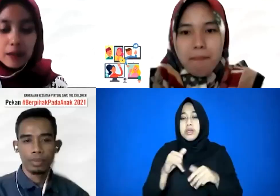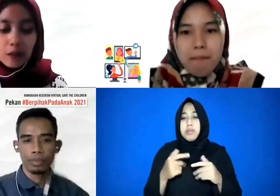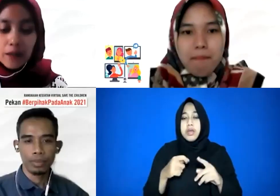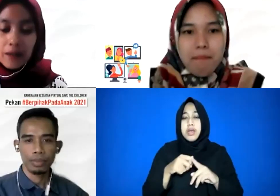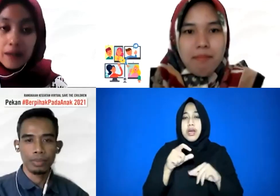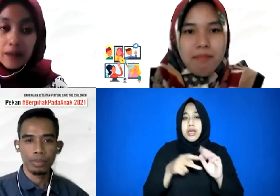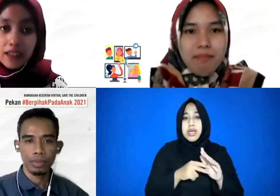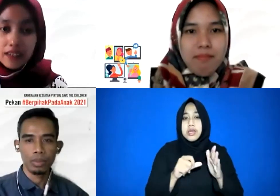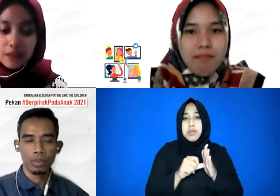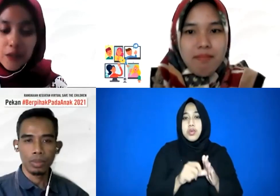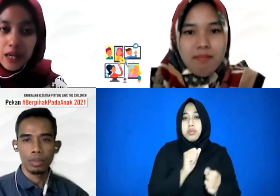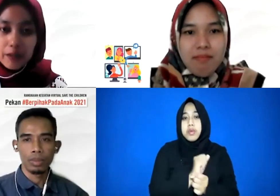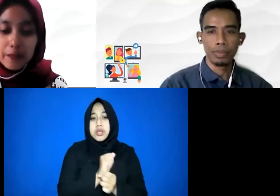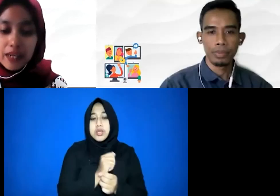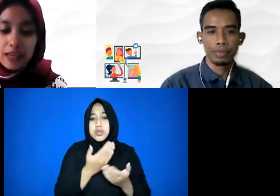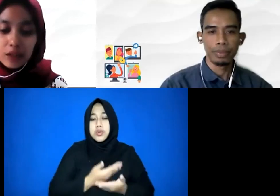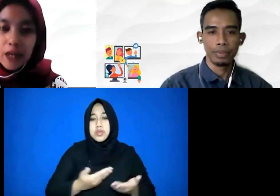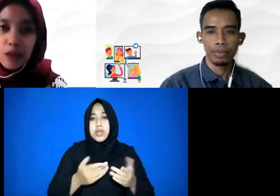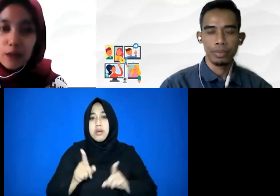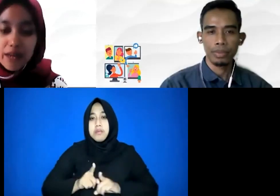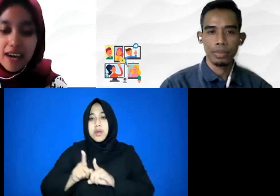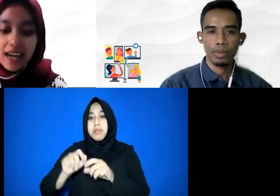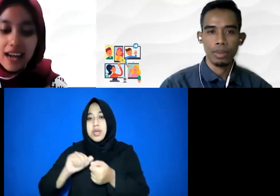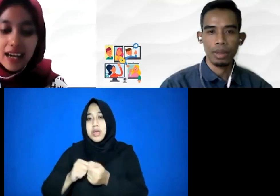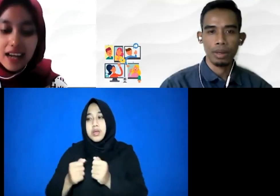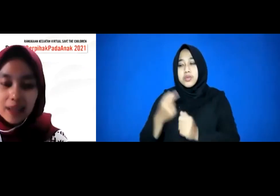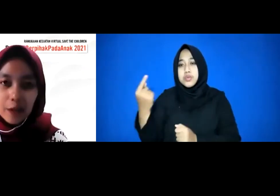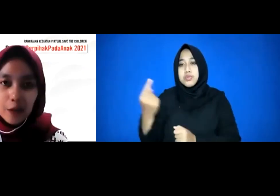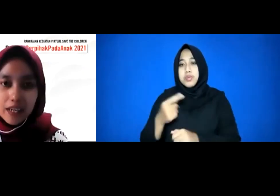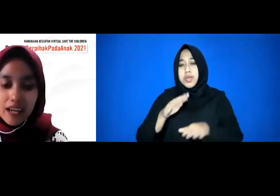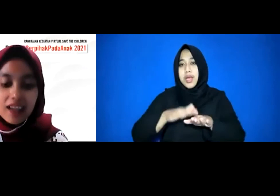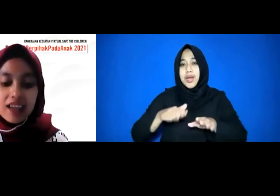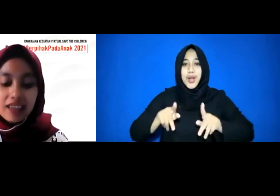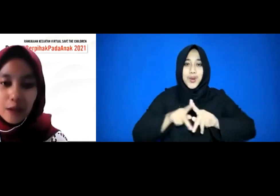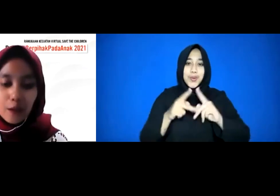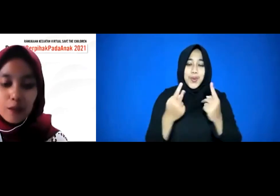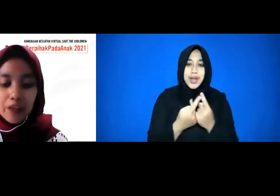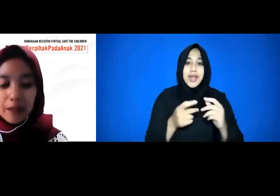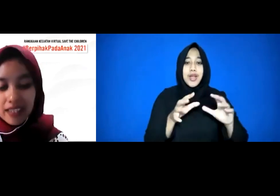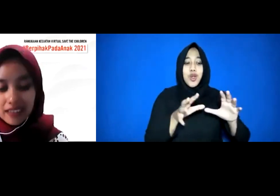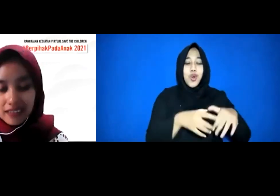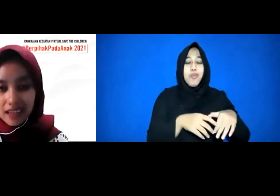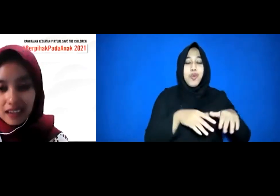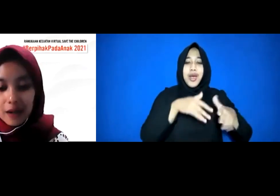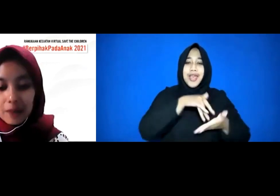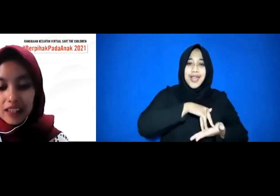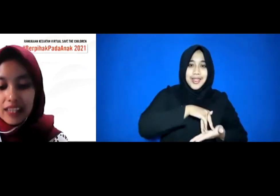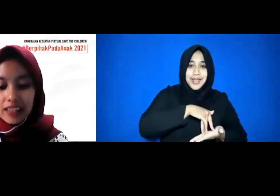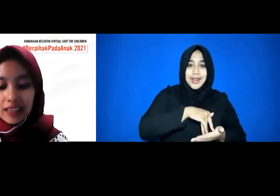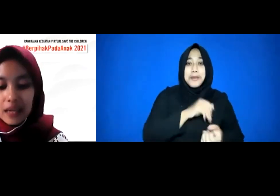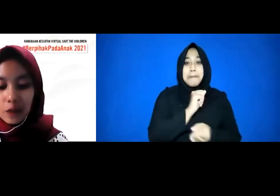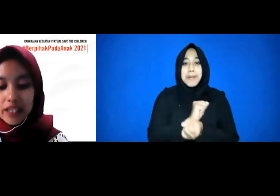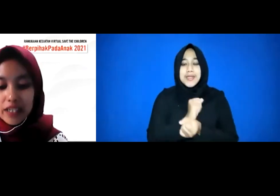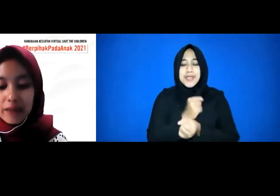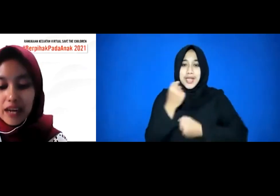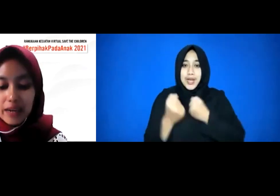dibantu oleh para pekerja sosial pendamping kasus pada umumnya adalah anak-anak dan keluarga dari kelompok yang paling rentan. Pekerjaan yang